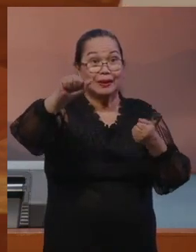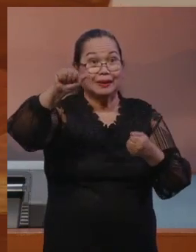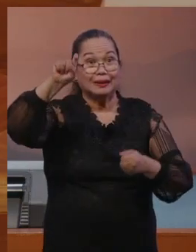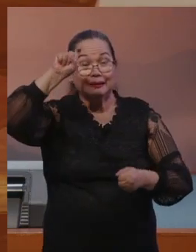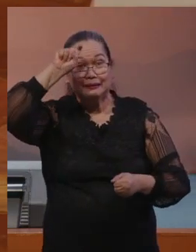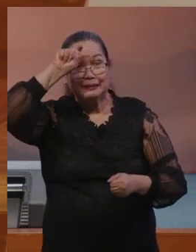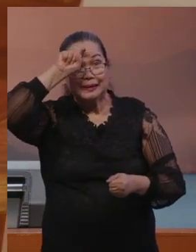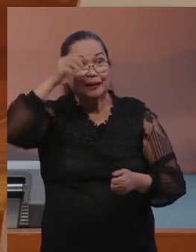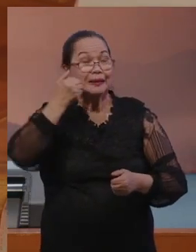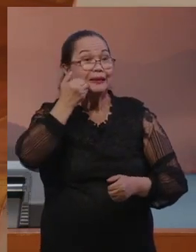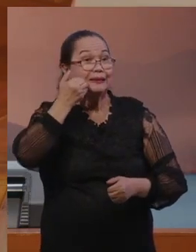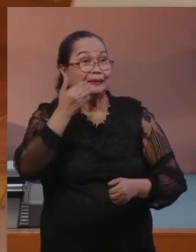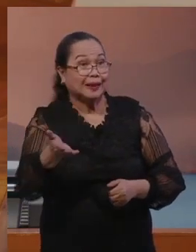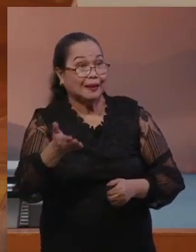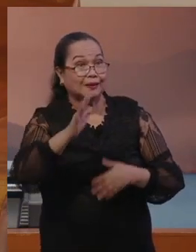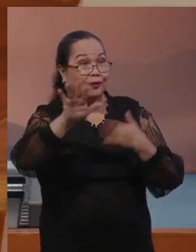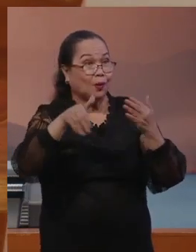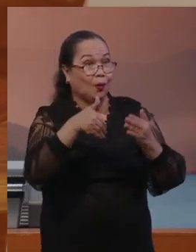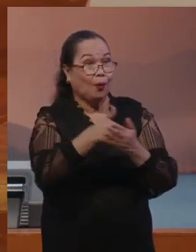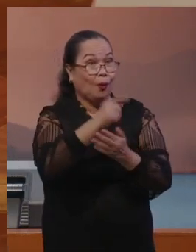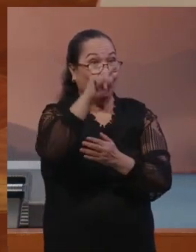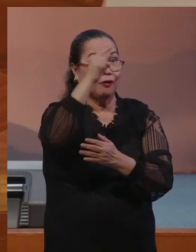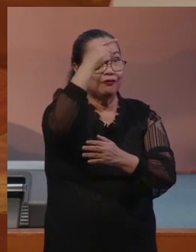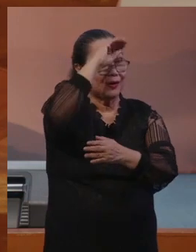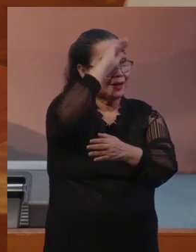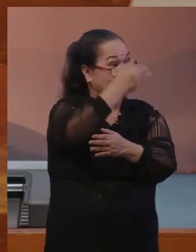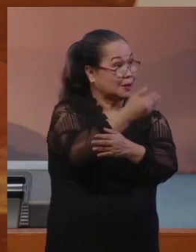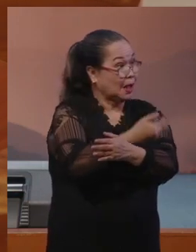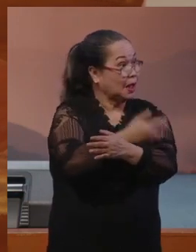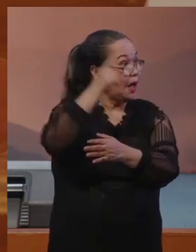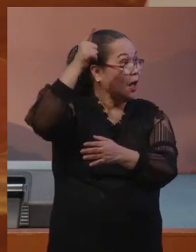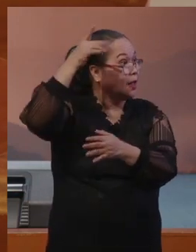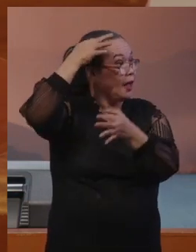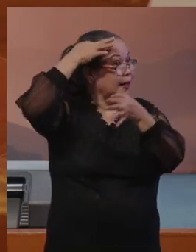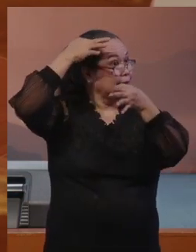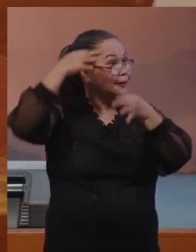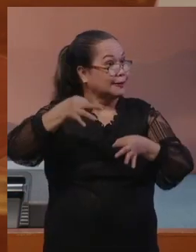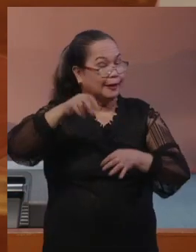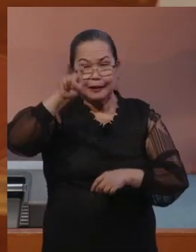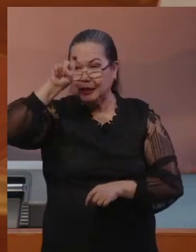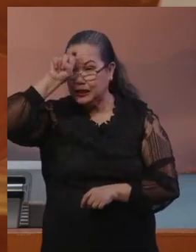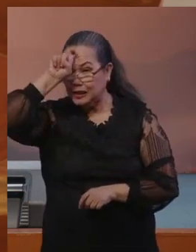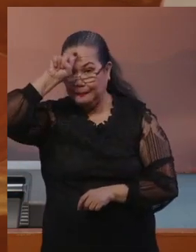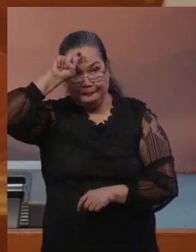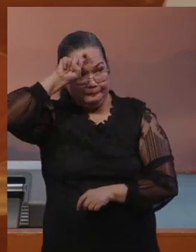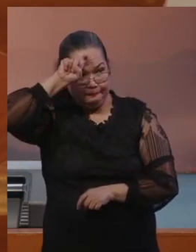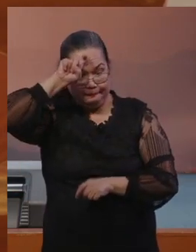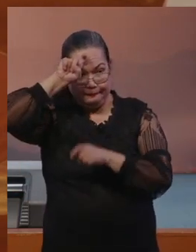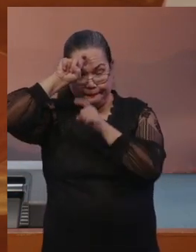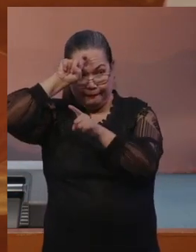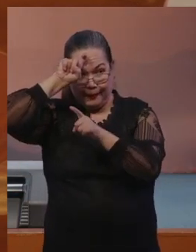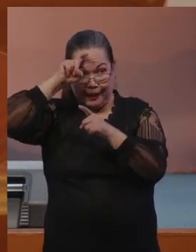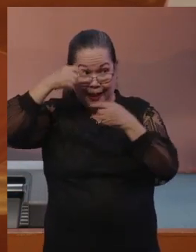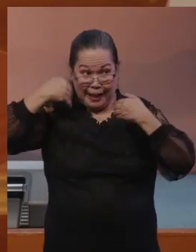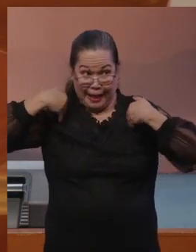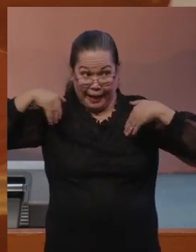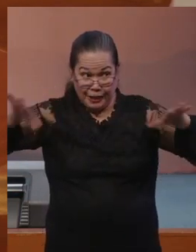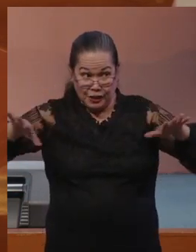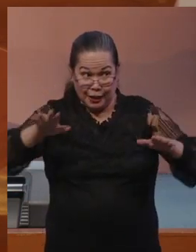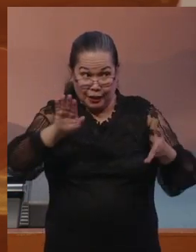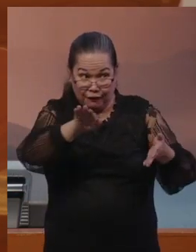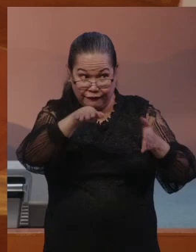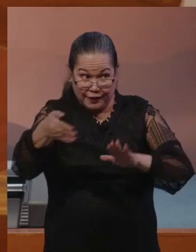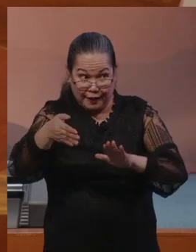of the death of the firstborn. Hinusgahan ng Diyos ang buong Egypt. Dumaan ang angel of death